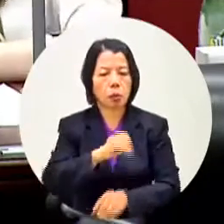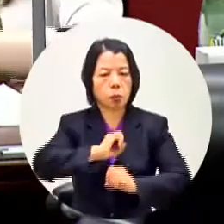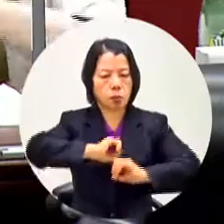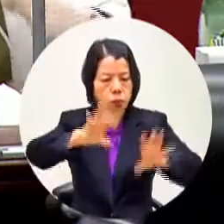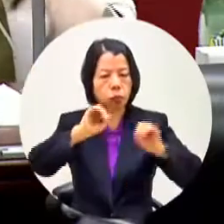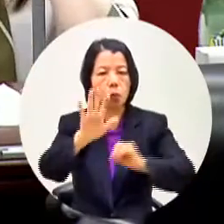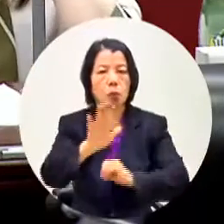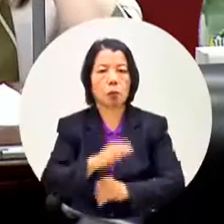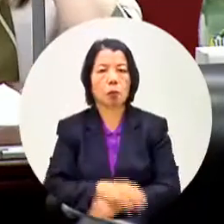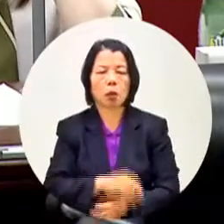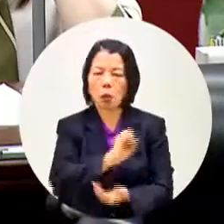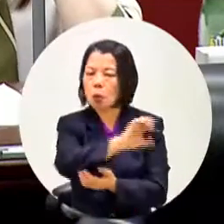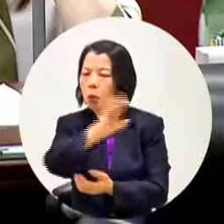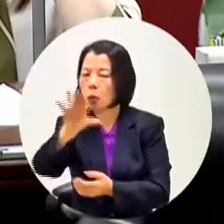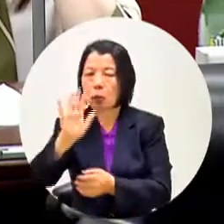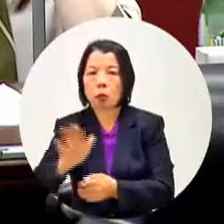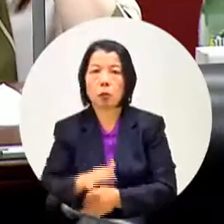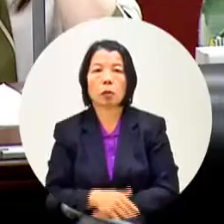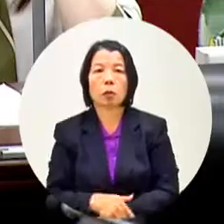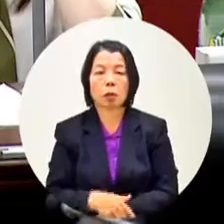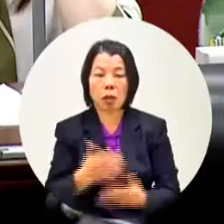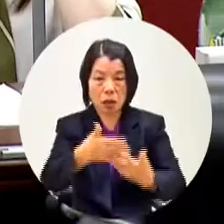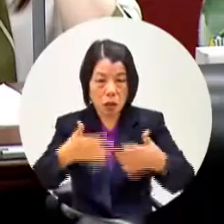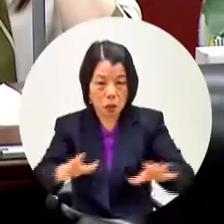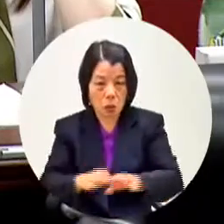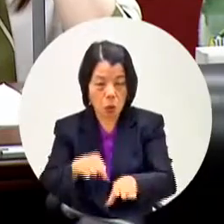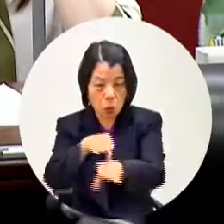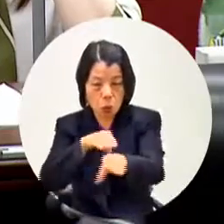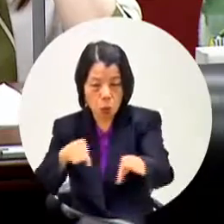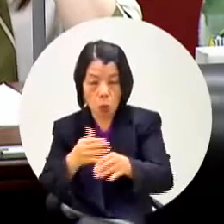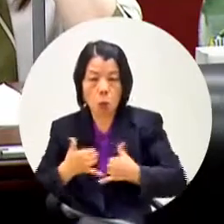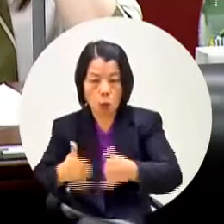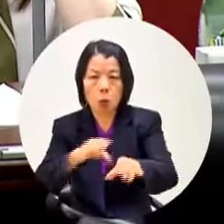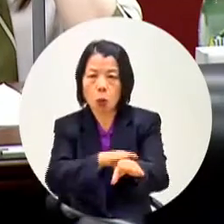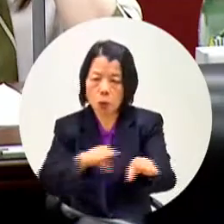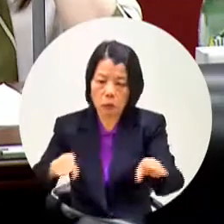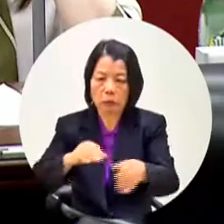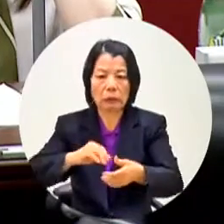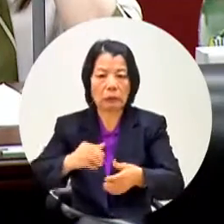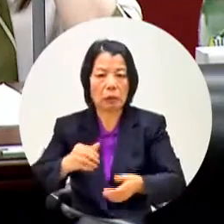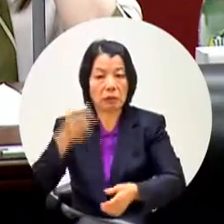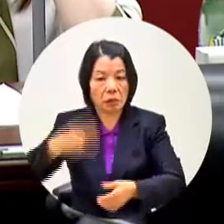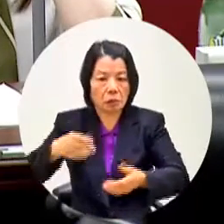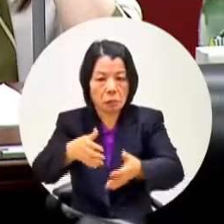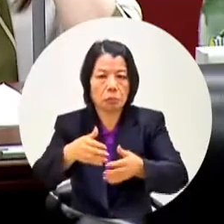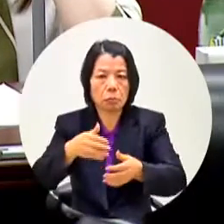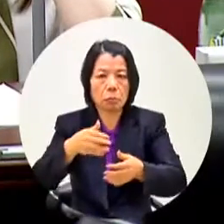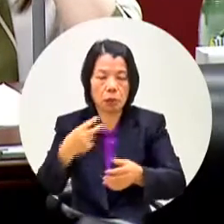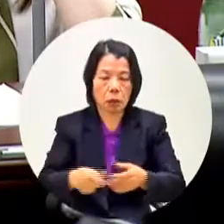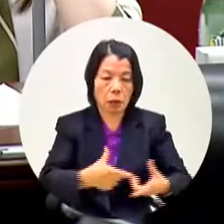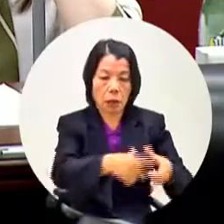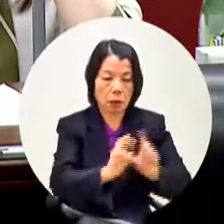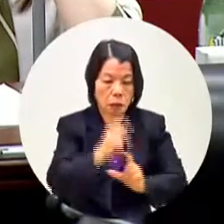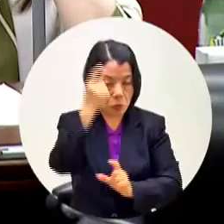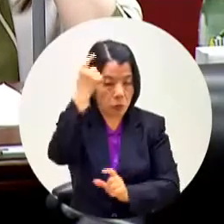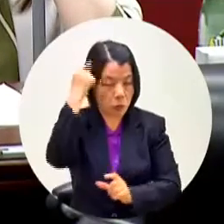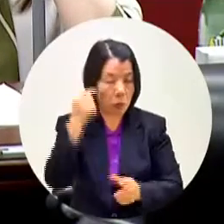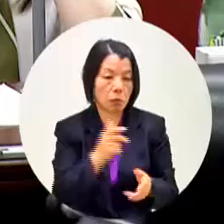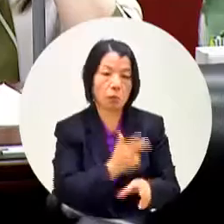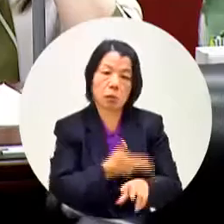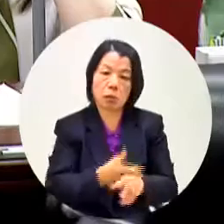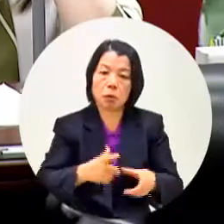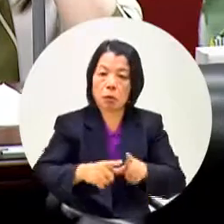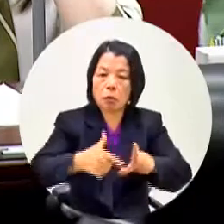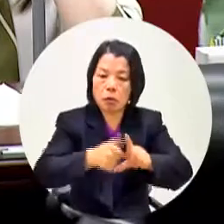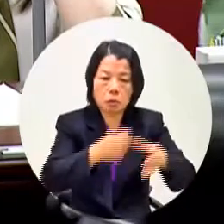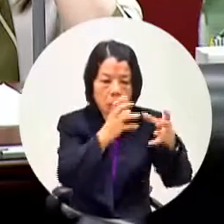止上下班时间塞，甚至有的时候连中午的时间也塞。我相信冈山地区很多透过冈山交流道在出入